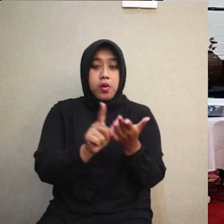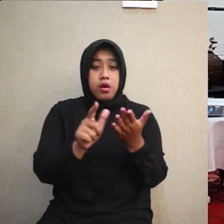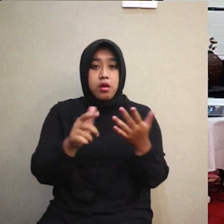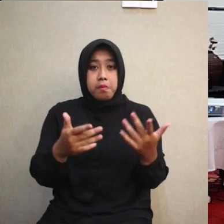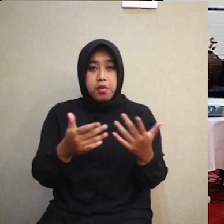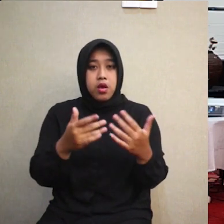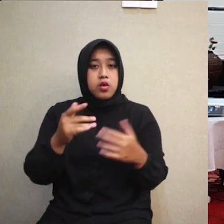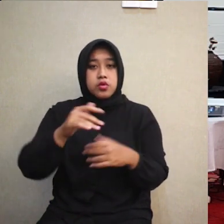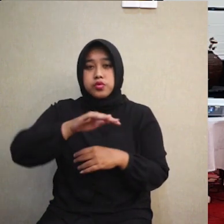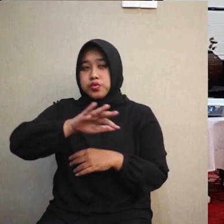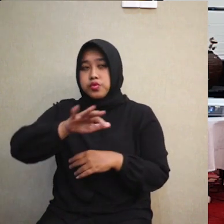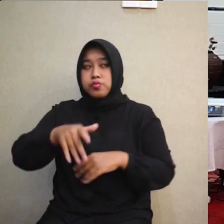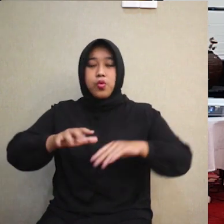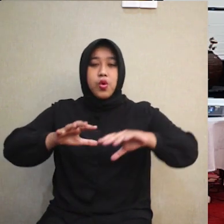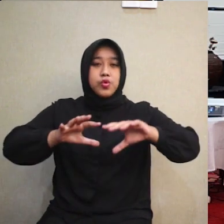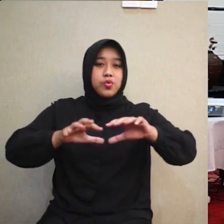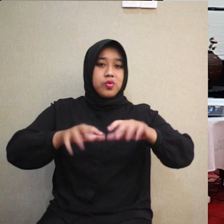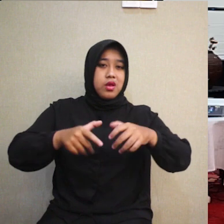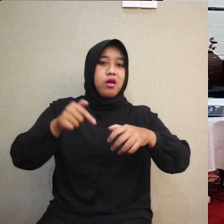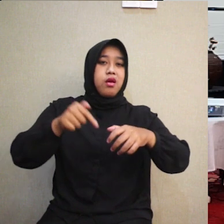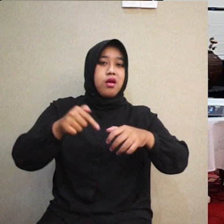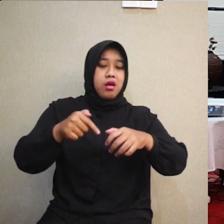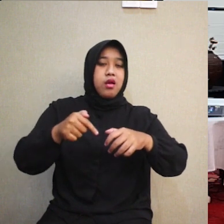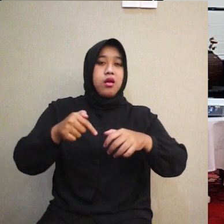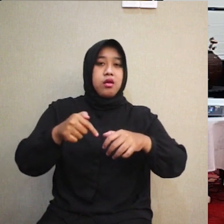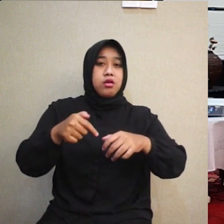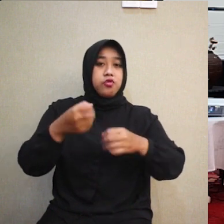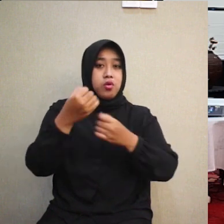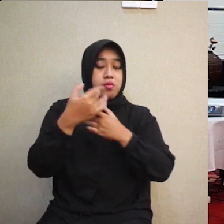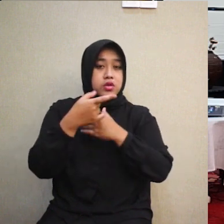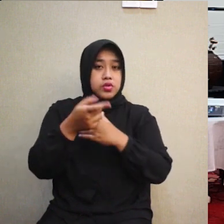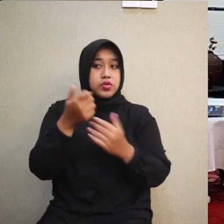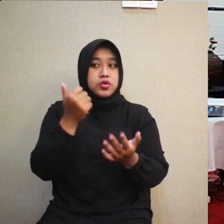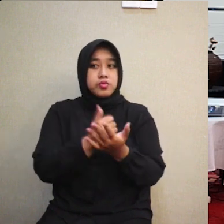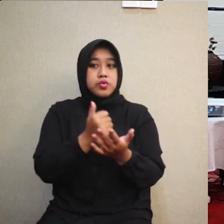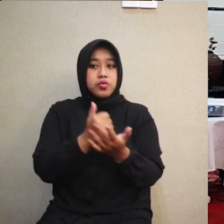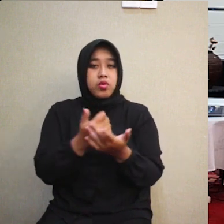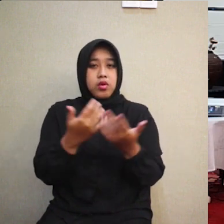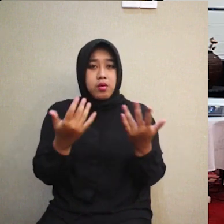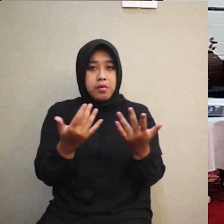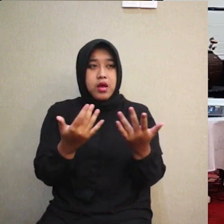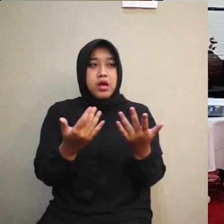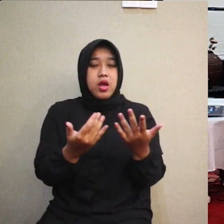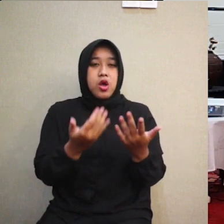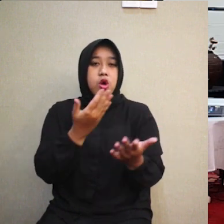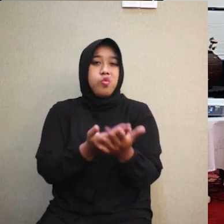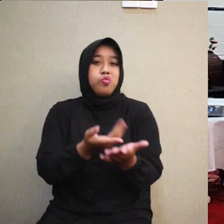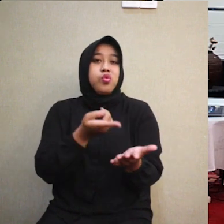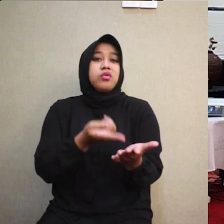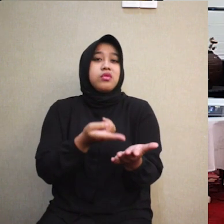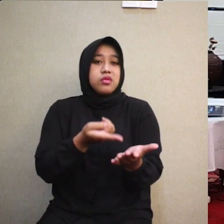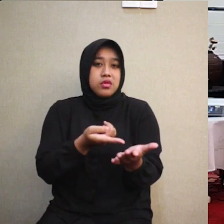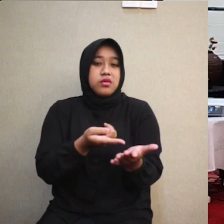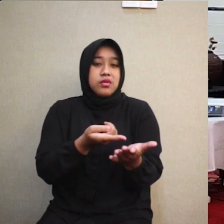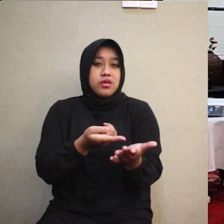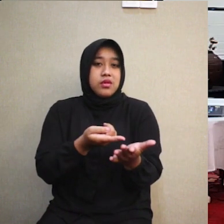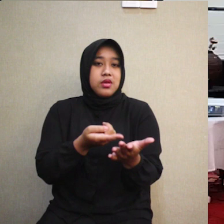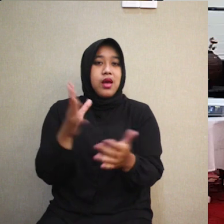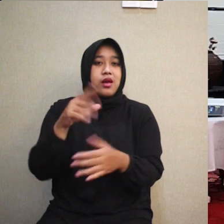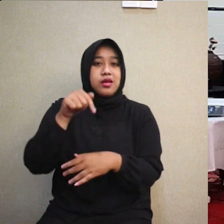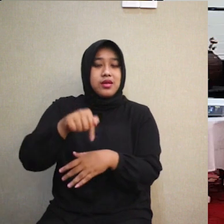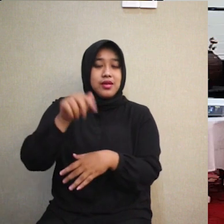seluruh dunia nah gambaran-gambaran yang tadi itu sebenarnya yang menjadi eee kenyataan yang kita punya ya hari ini ya Mas